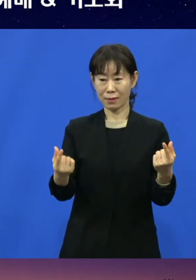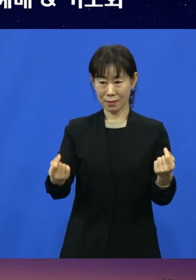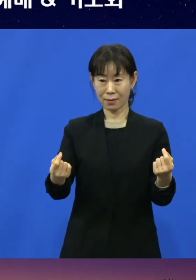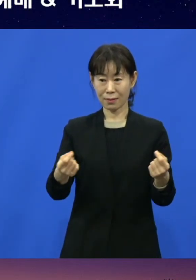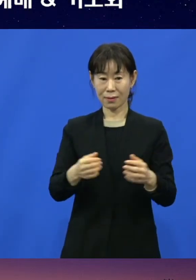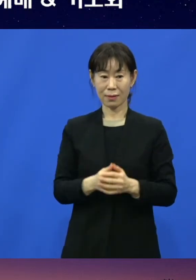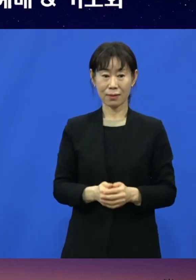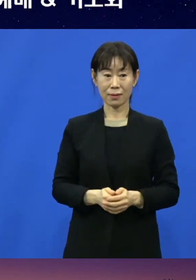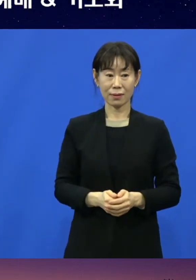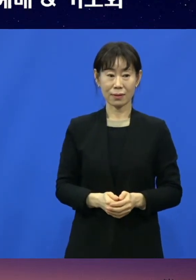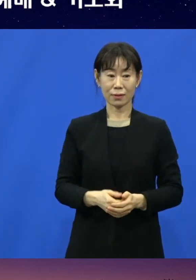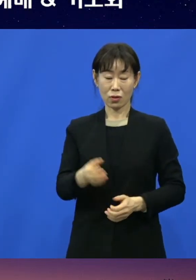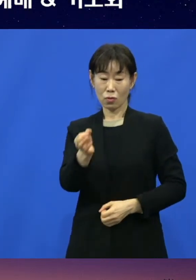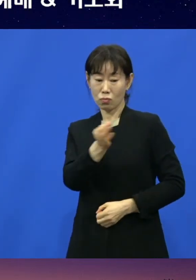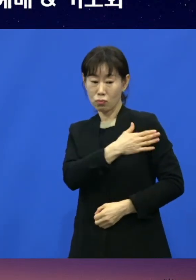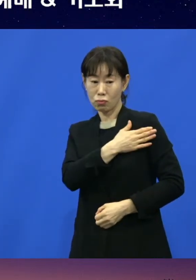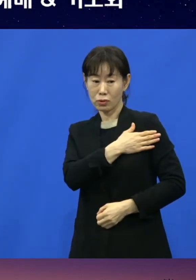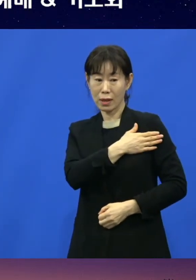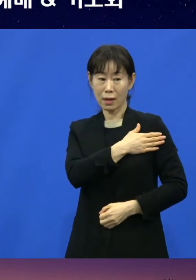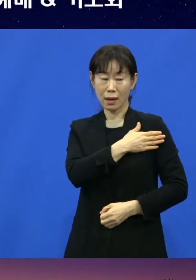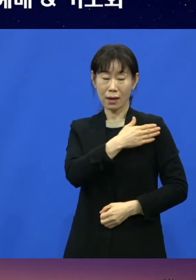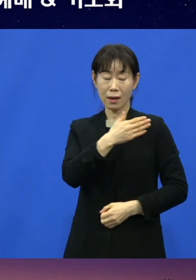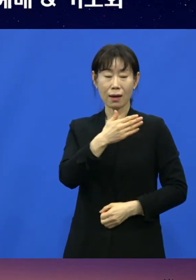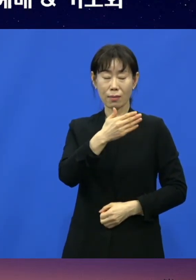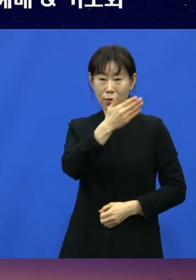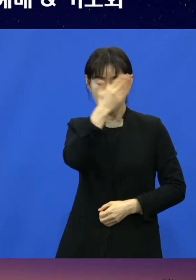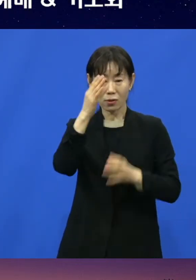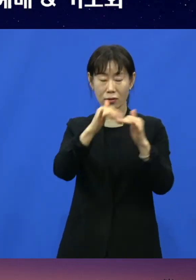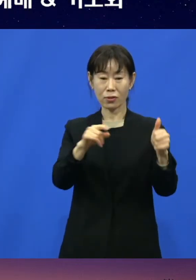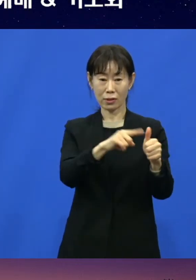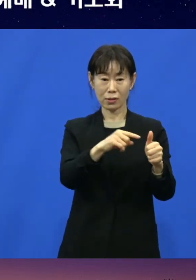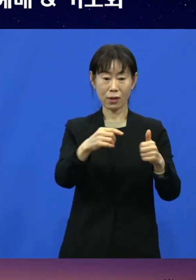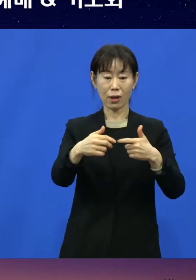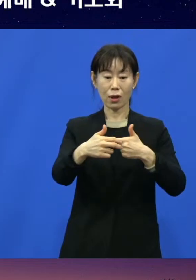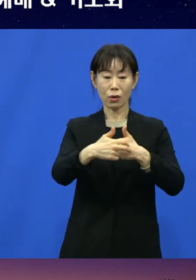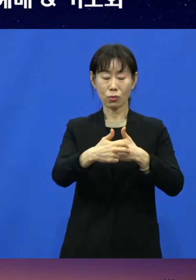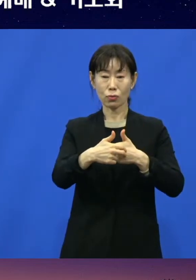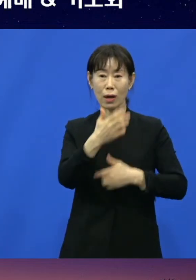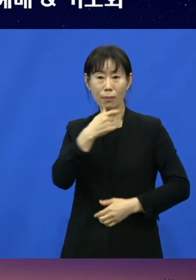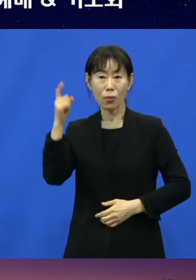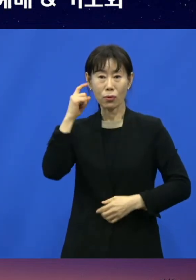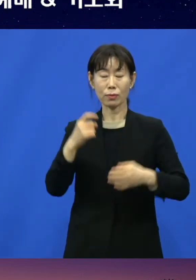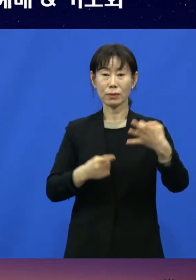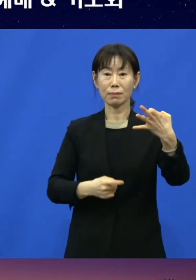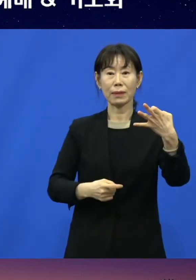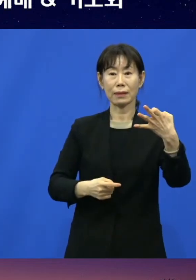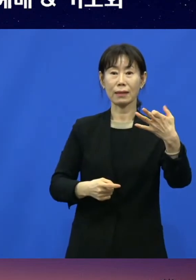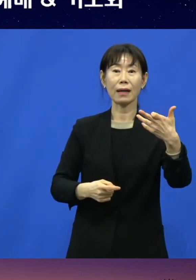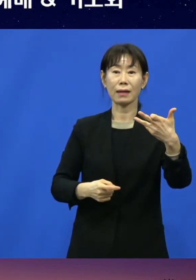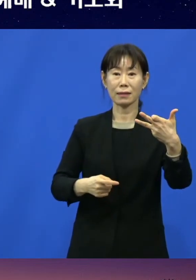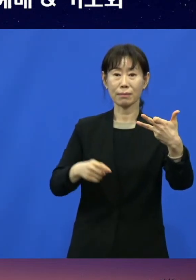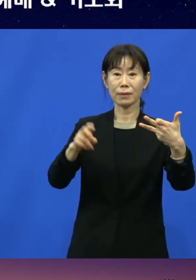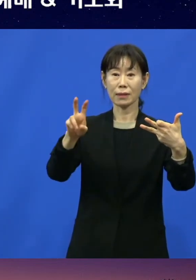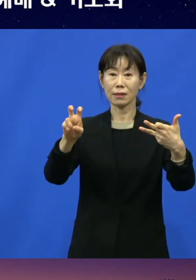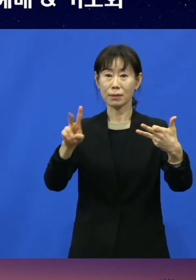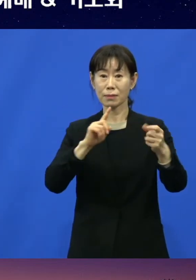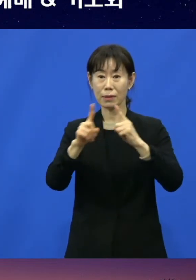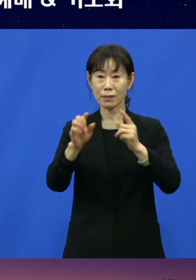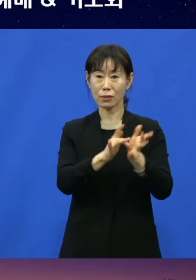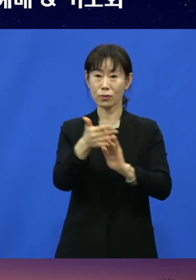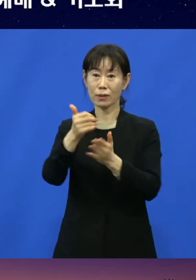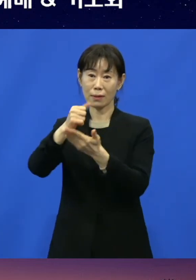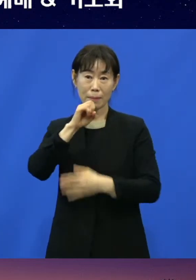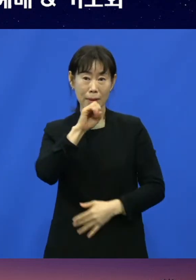자, 그런데 여러분, 부자 청년의 얘기가 누가복음 18장에 나와요. 18장 22절에 보면 예수께서 이 말을 들으시고